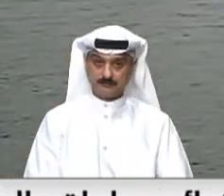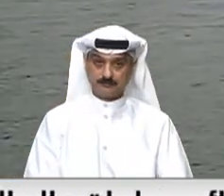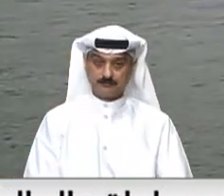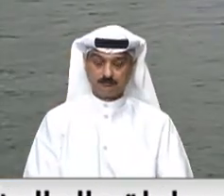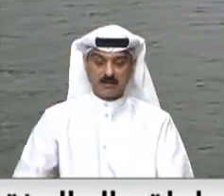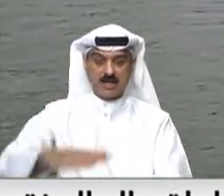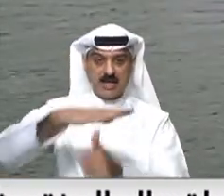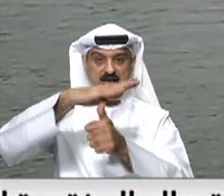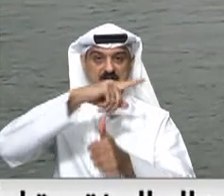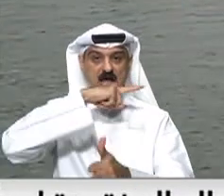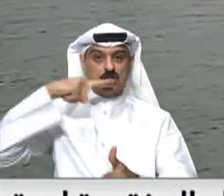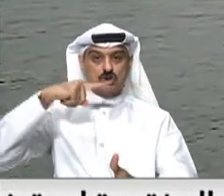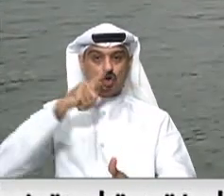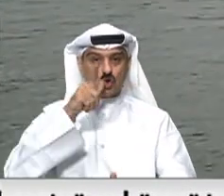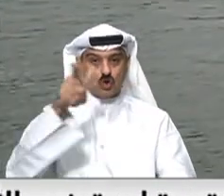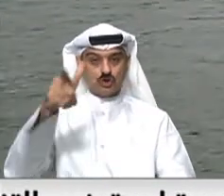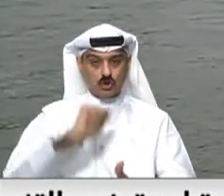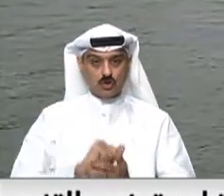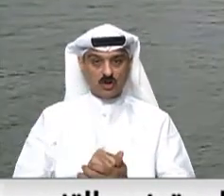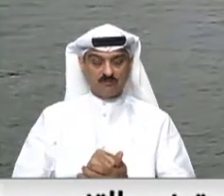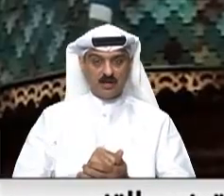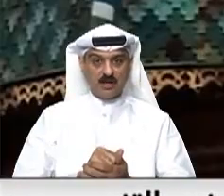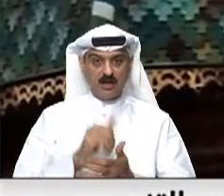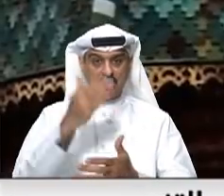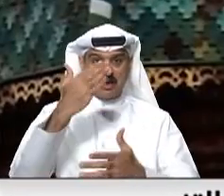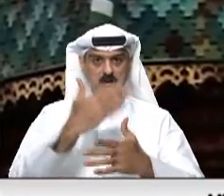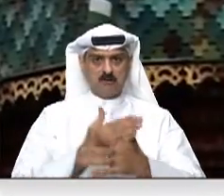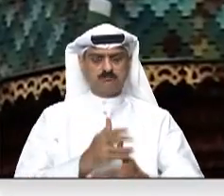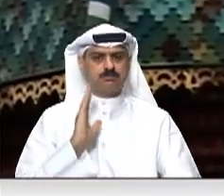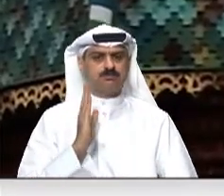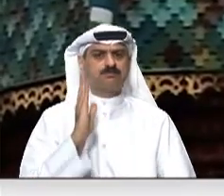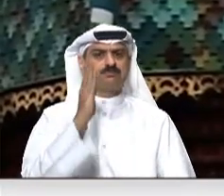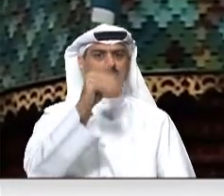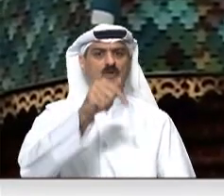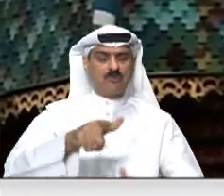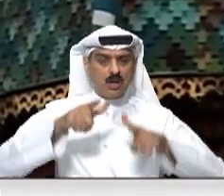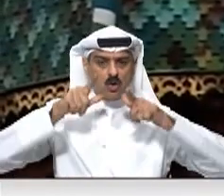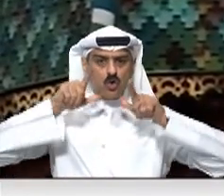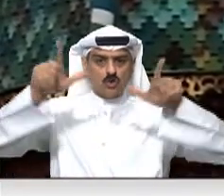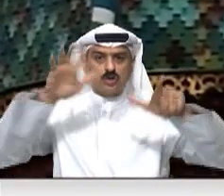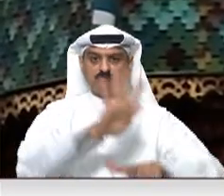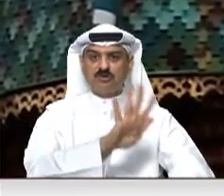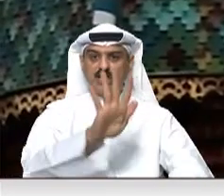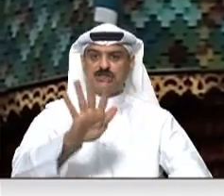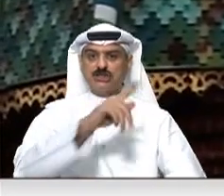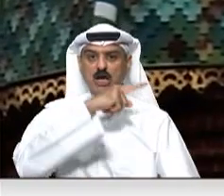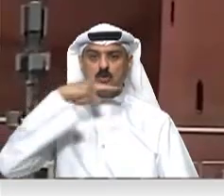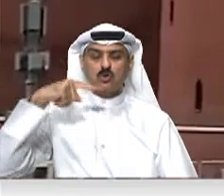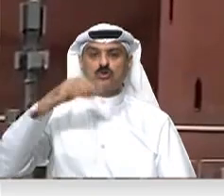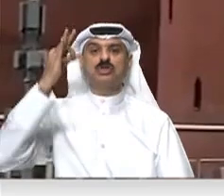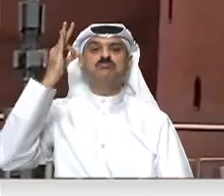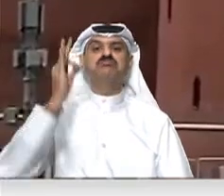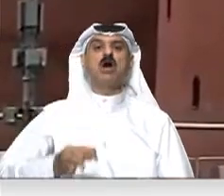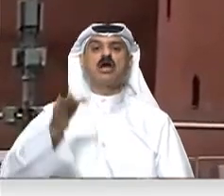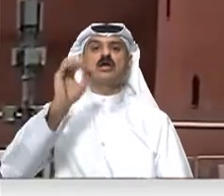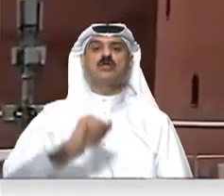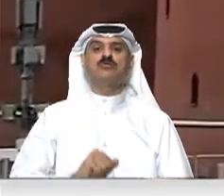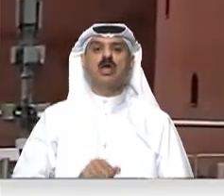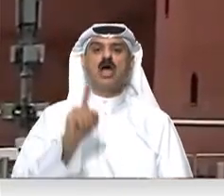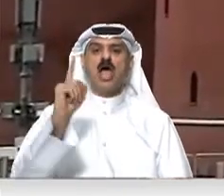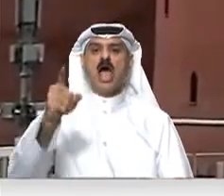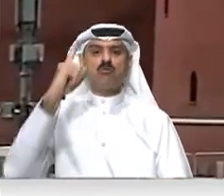الرئيس الروسي فلاديمير بوتين وعلى خلفية ما حدث توجه بخطاب إلى الأمة الروسية، مؤكدا فيه أن أي اضطراب